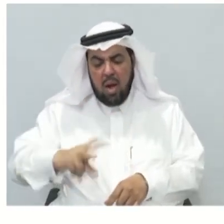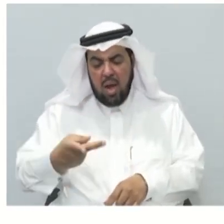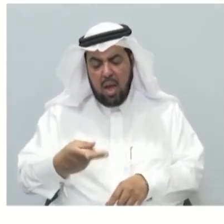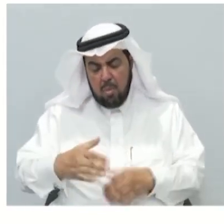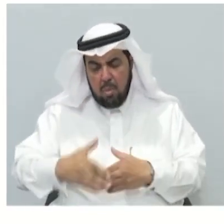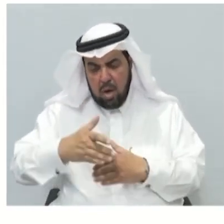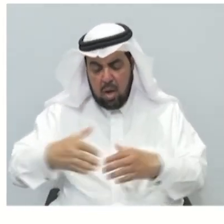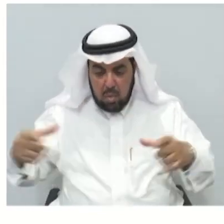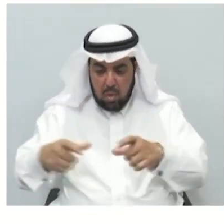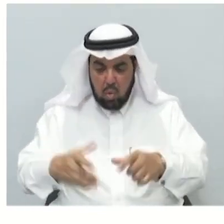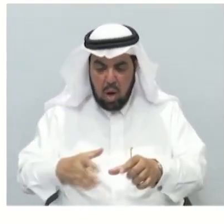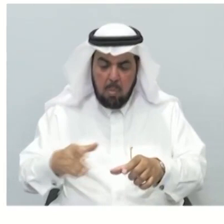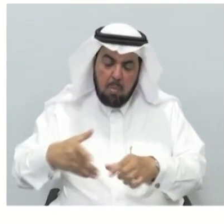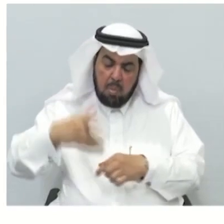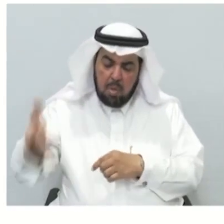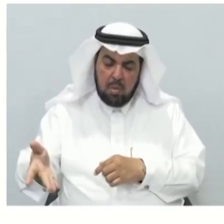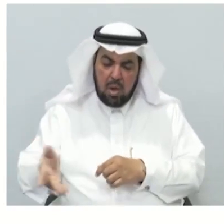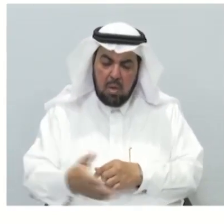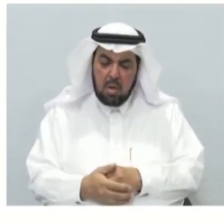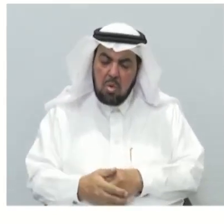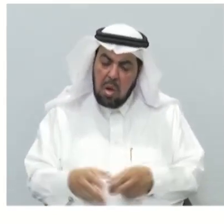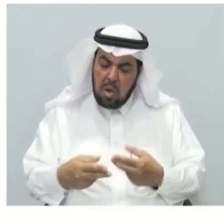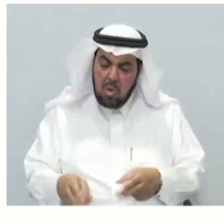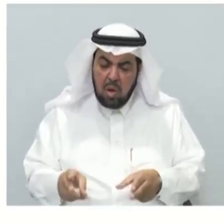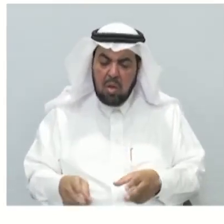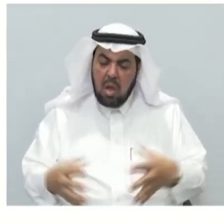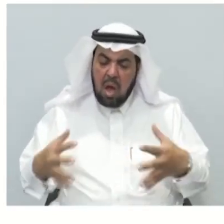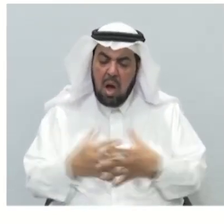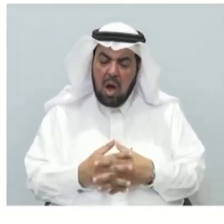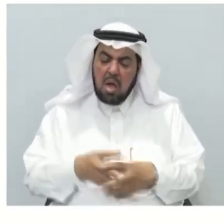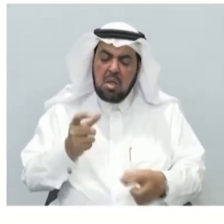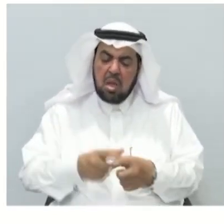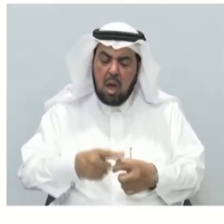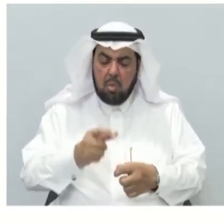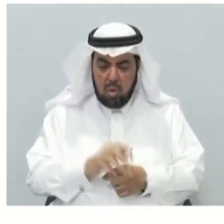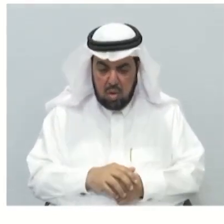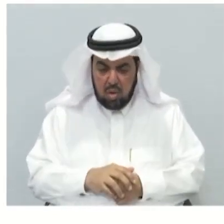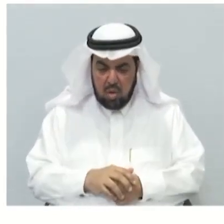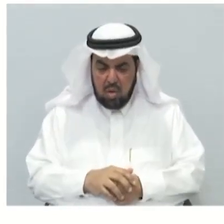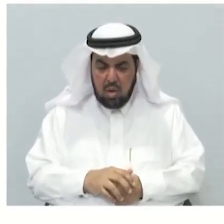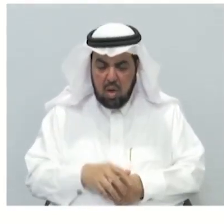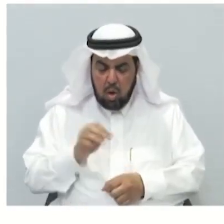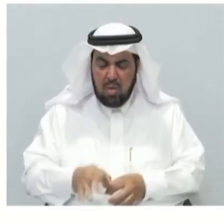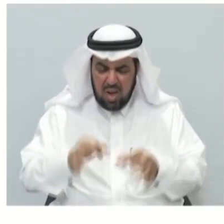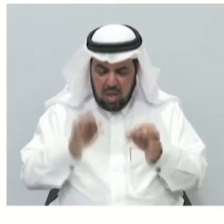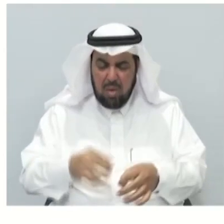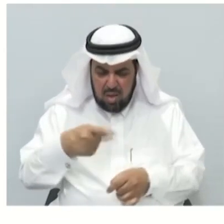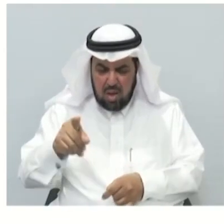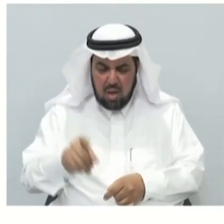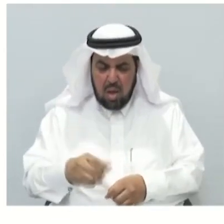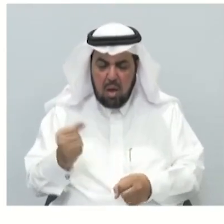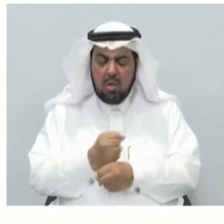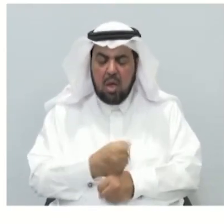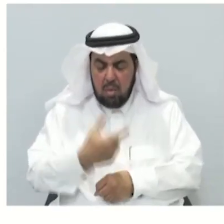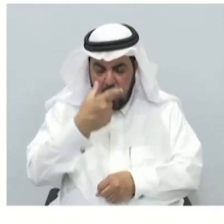متطابقان وتعد علاقه التطابق هذه نظريه لماذا لانه يمكن اثبات صحتها باستعمال نظريه يعني